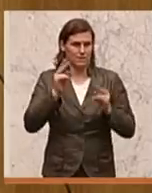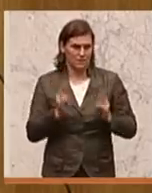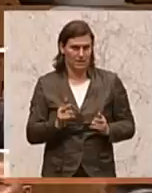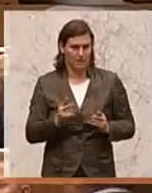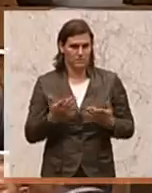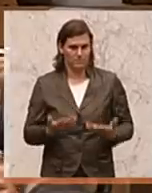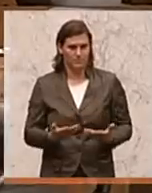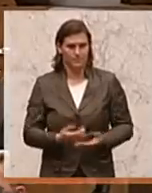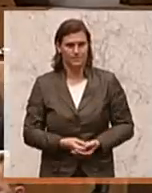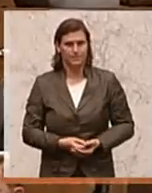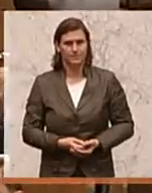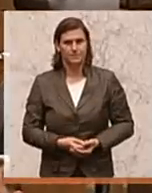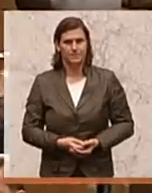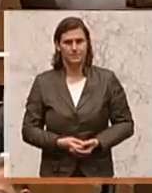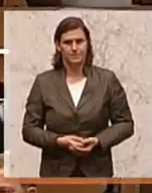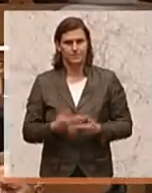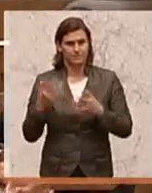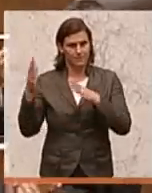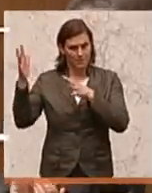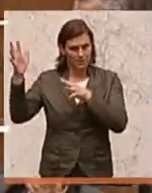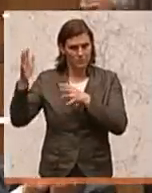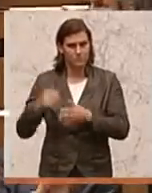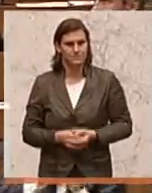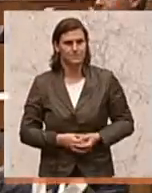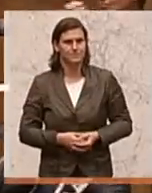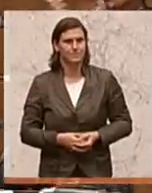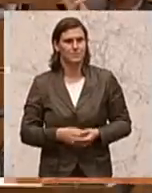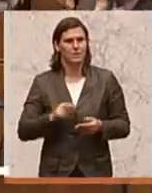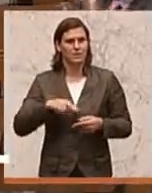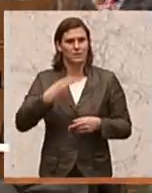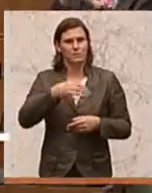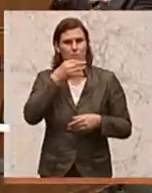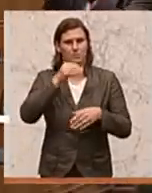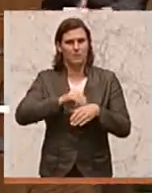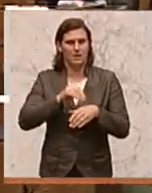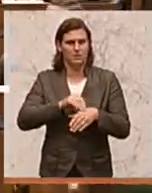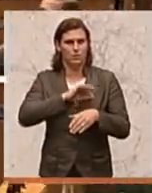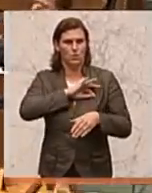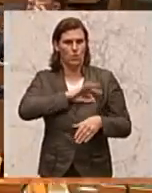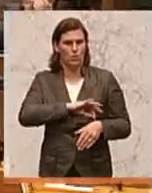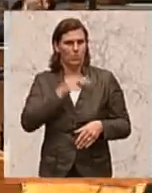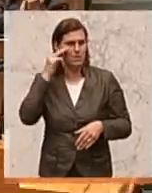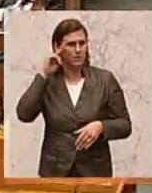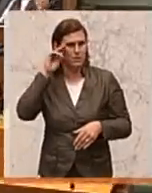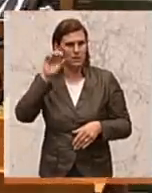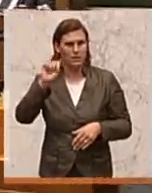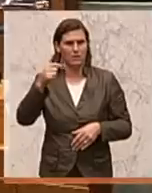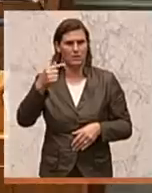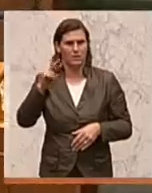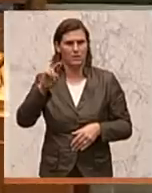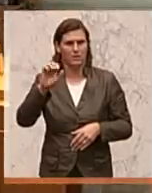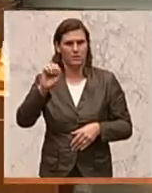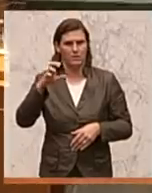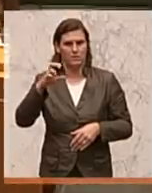Dass die drei Nationalratspräsidenten nicht abberufen werden können, sei grundsätzlich ein Fehler, sagt der Clubchef der ÖVP Karl-Heinz